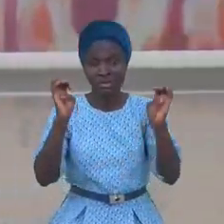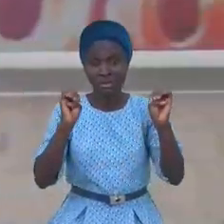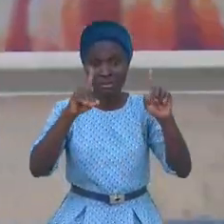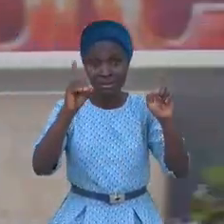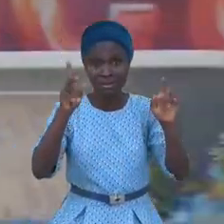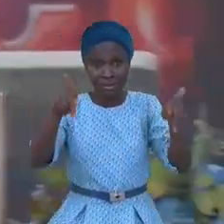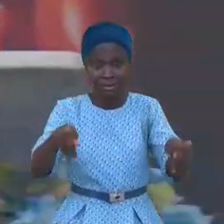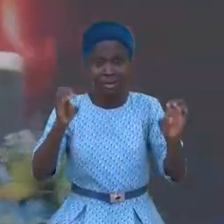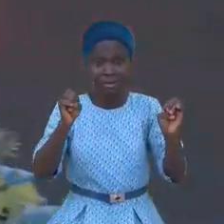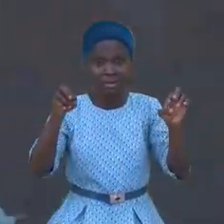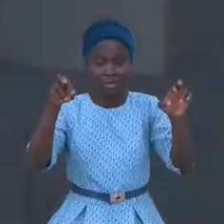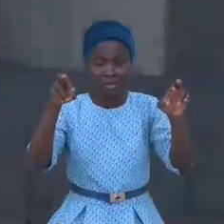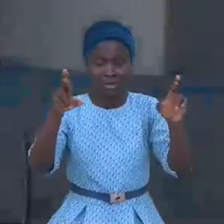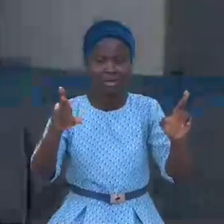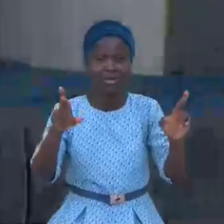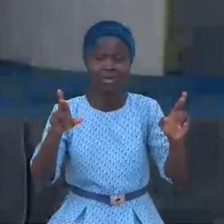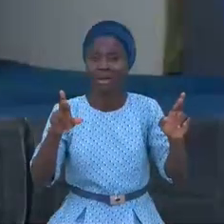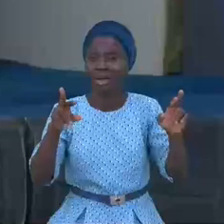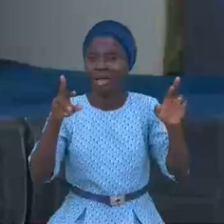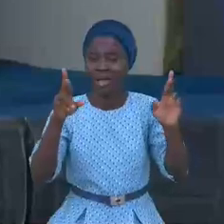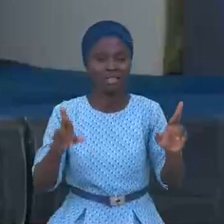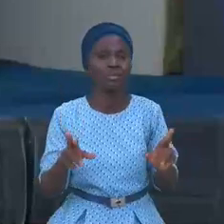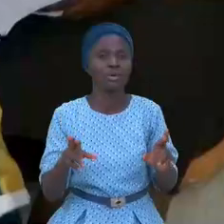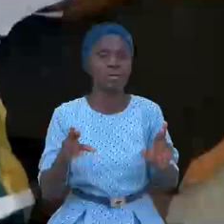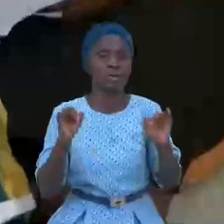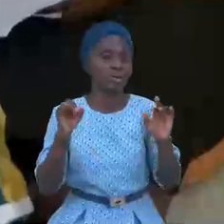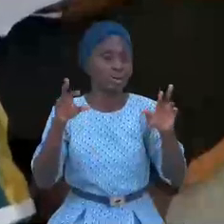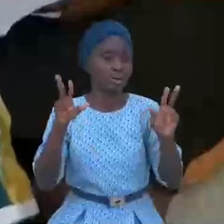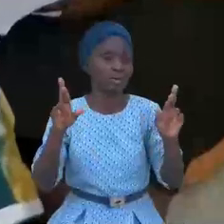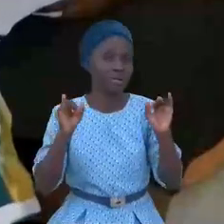d'utilité. Moi, je ne vais pas expirer.